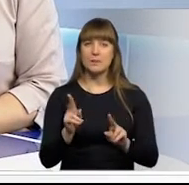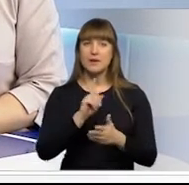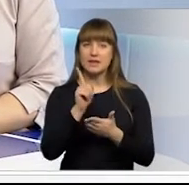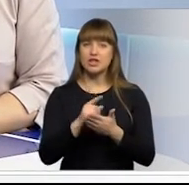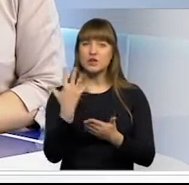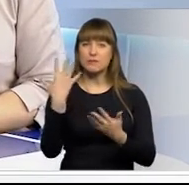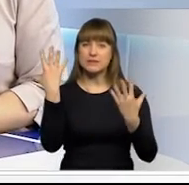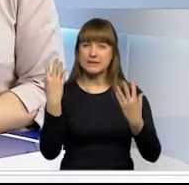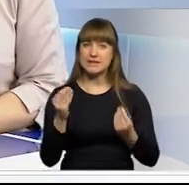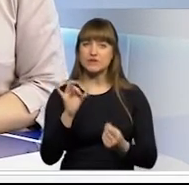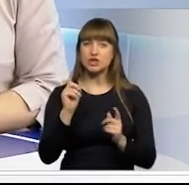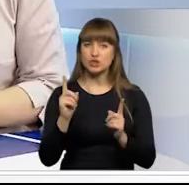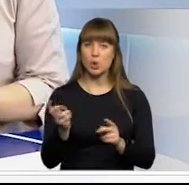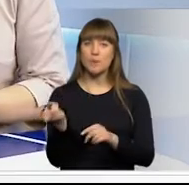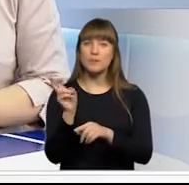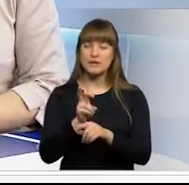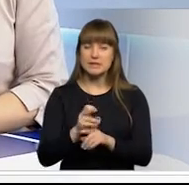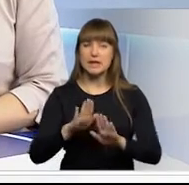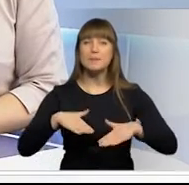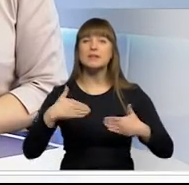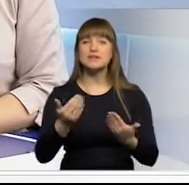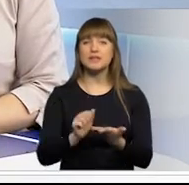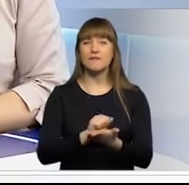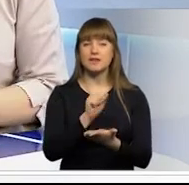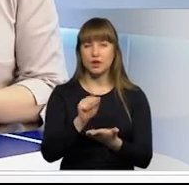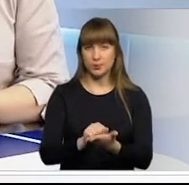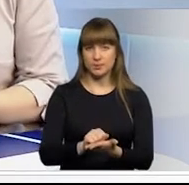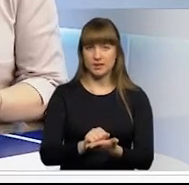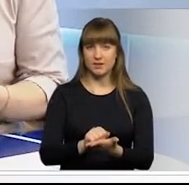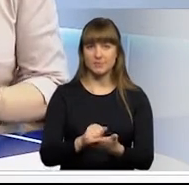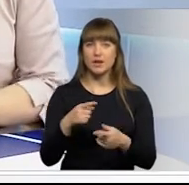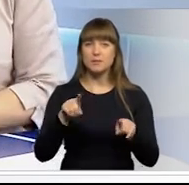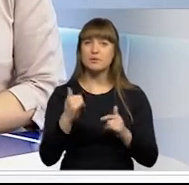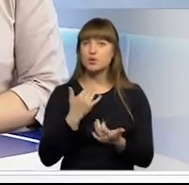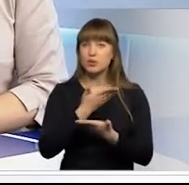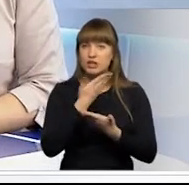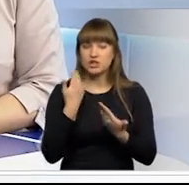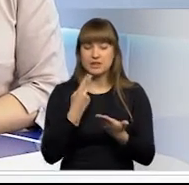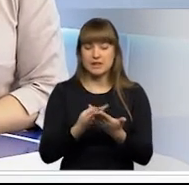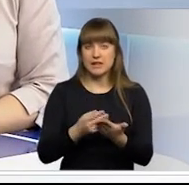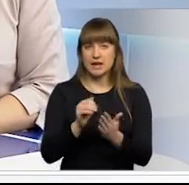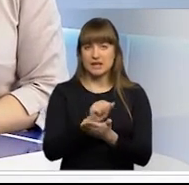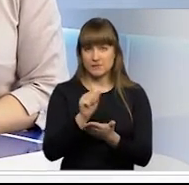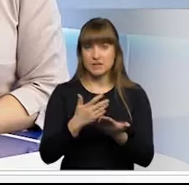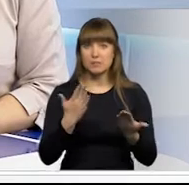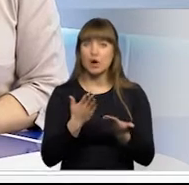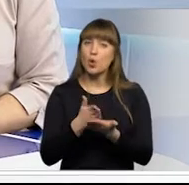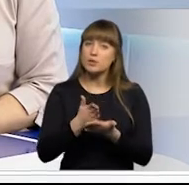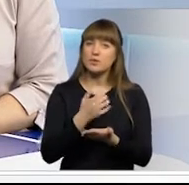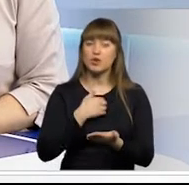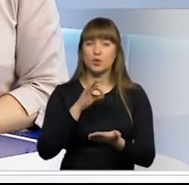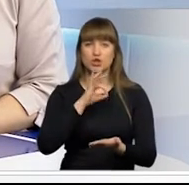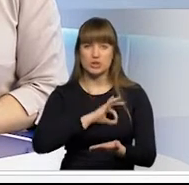документов, потому что у нас же нет сведений, по какому направлению она хочет использоваться и какие документы она нам предоставит. Для